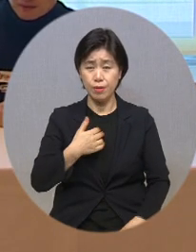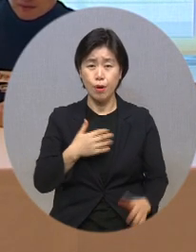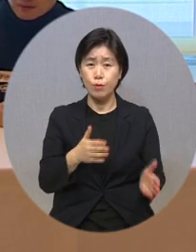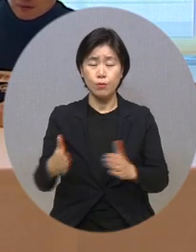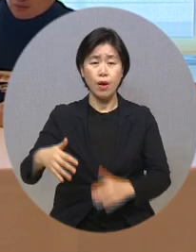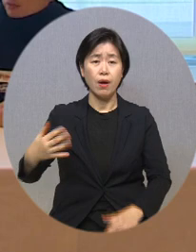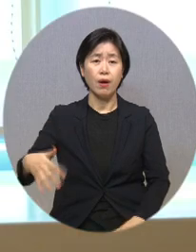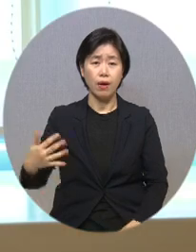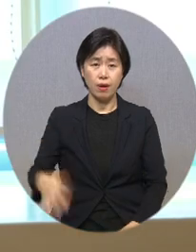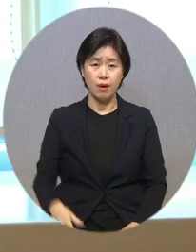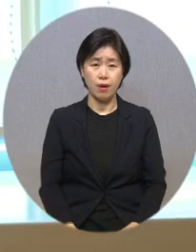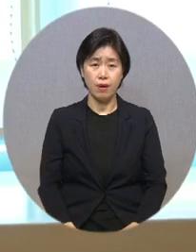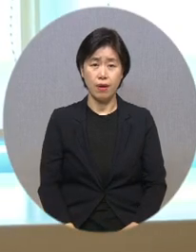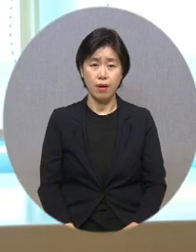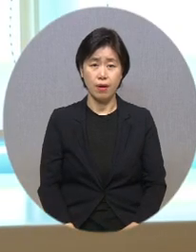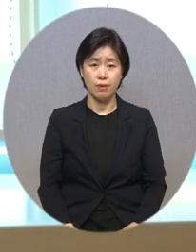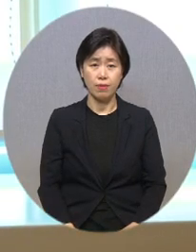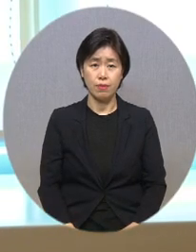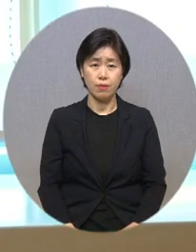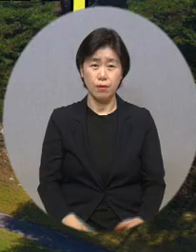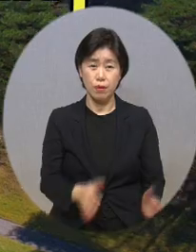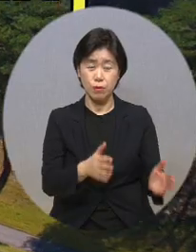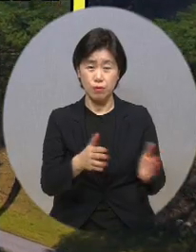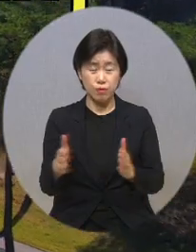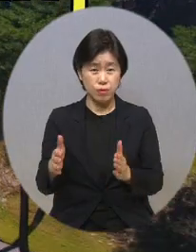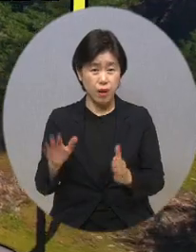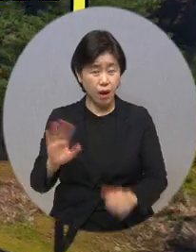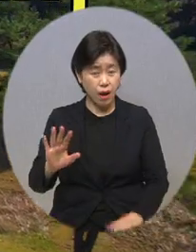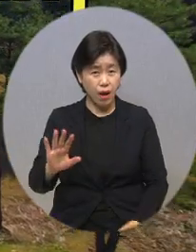형 생각이잖아요. 저희는 안 받고 싶어서 받아야 되나요?